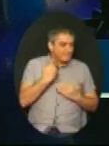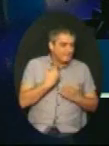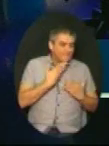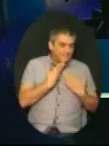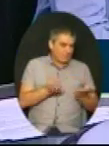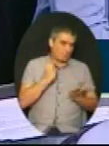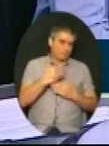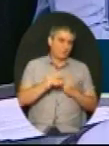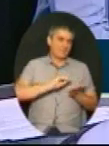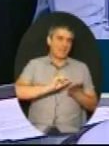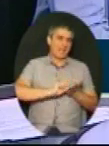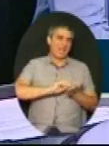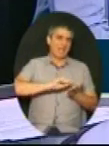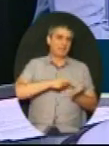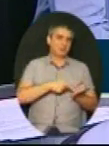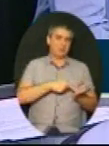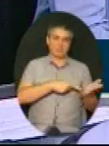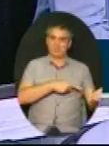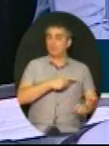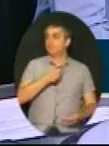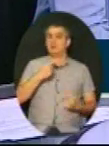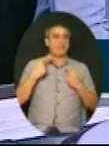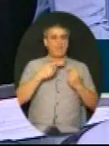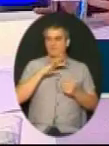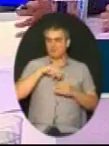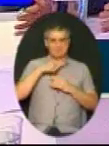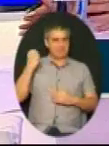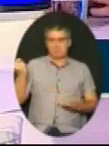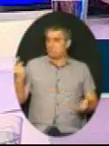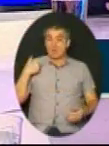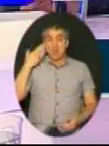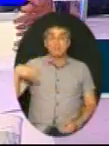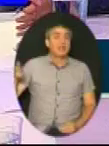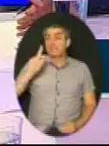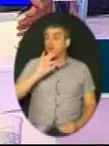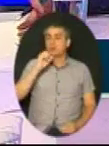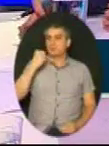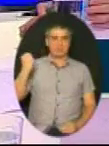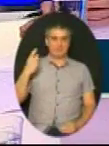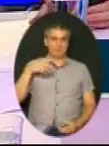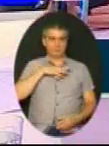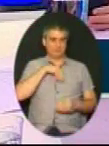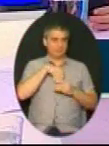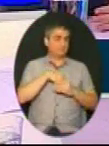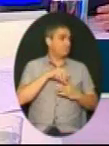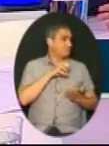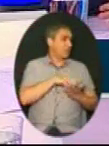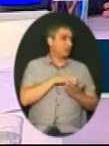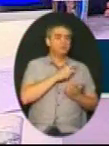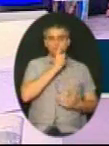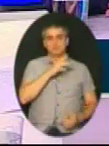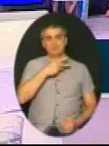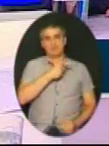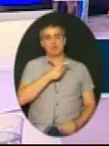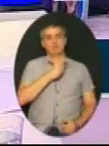אני חושבת שהקרב שלהם בקרב הימין הוא עבוד. אני לא מכירה אף ימני בחיים שהציע... אני חושבת שהם צריכים